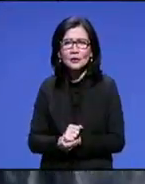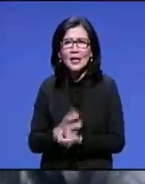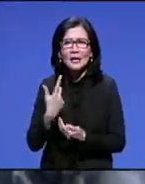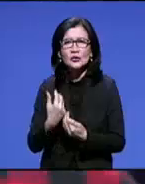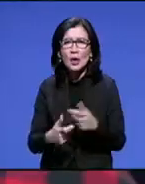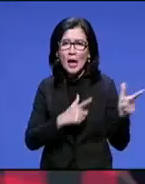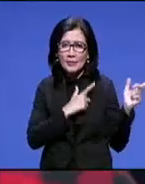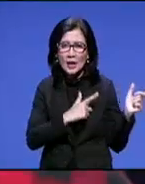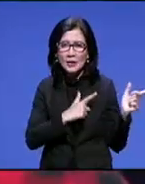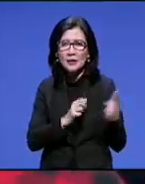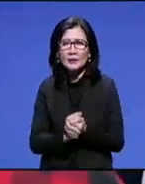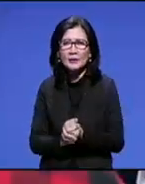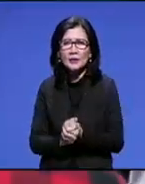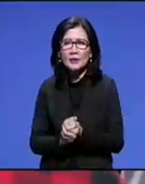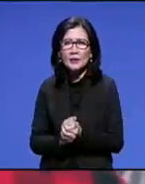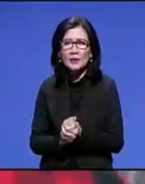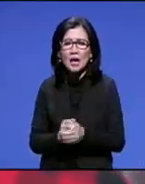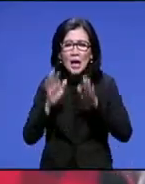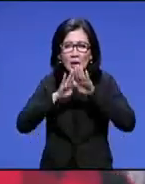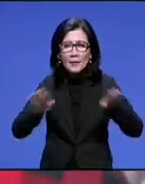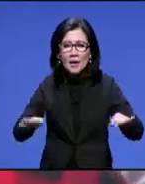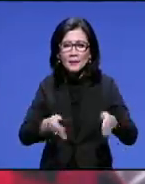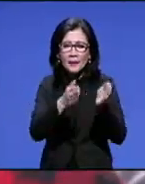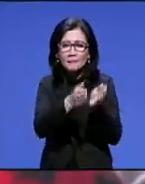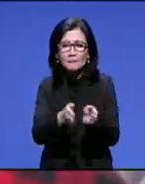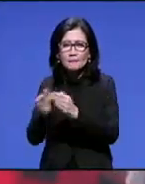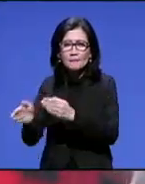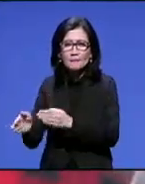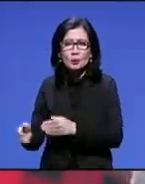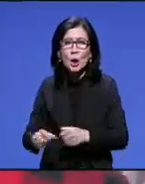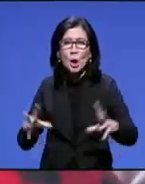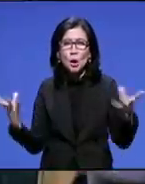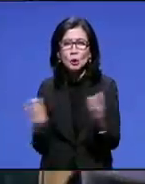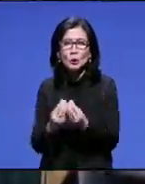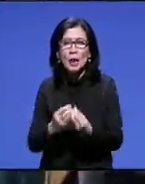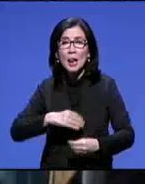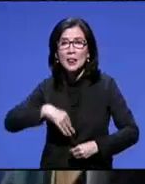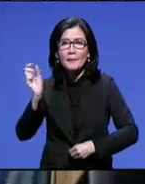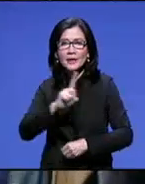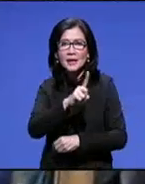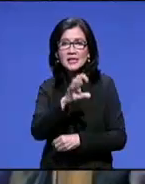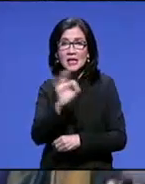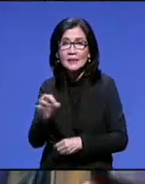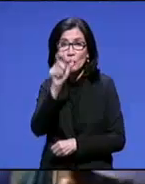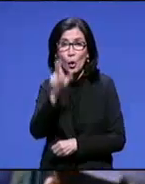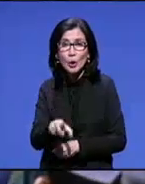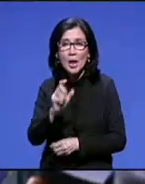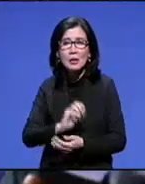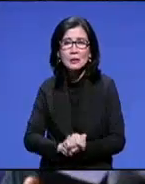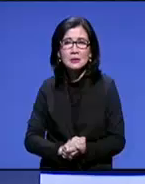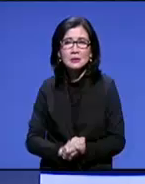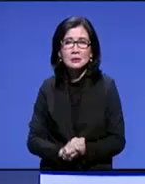personil TNI. Pengamanan dibagi dalam beberapa ring dengan total lebih dari 1.000 personil.